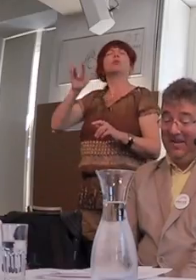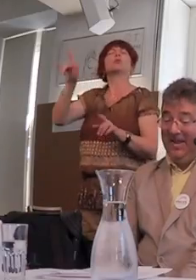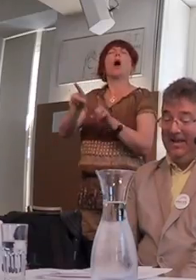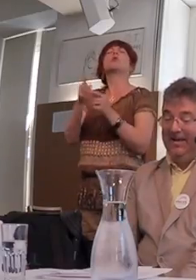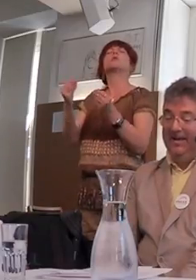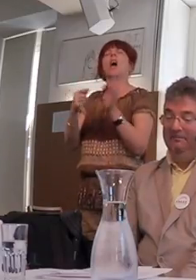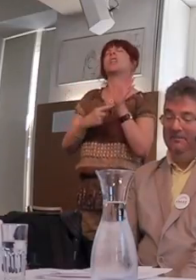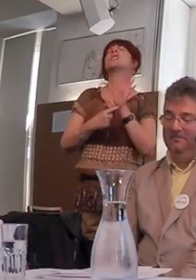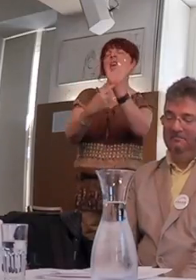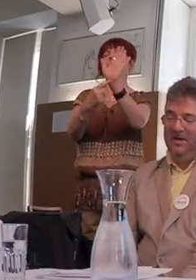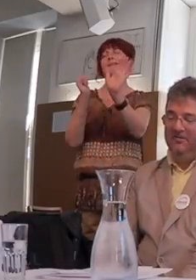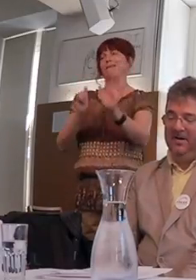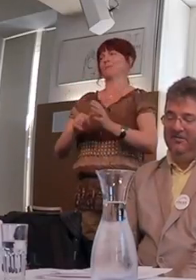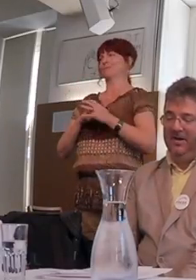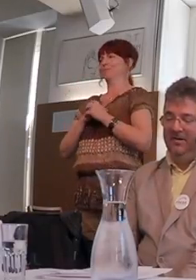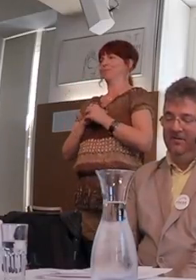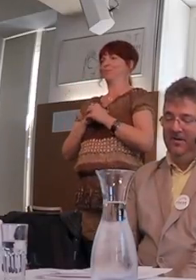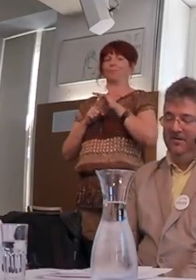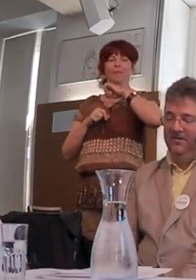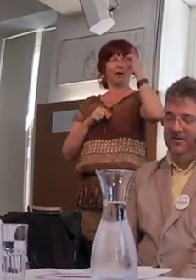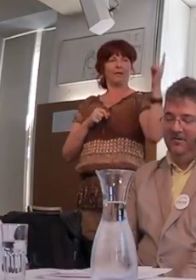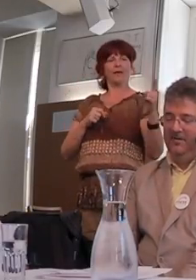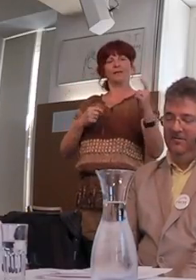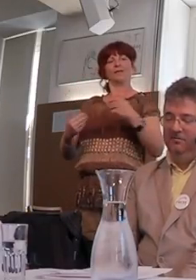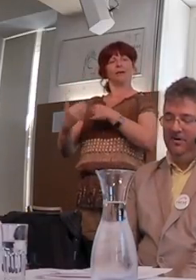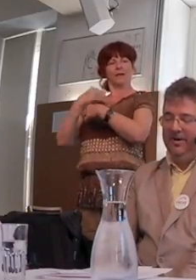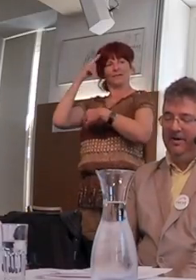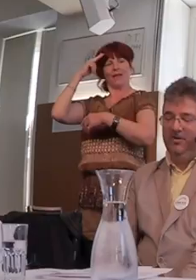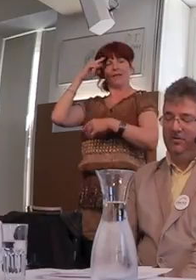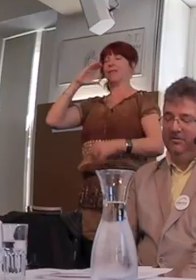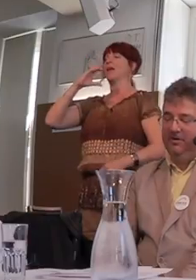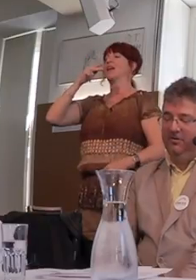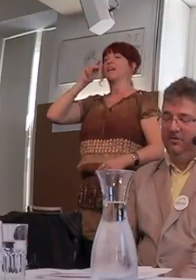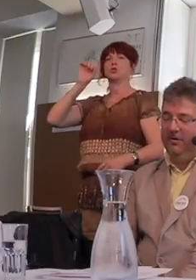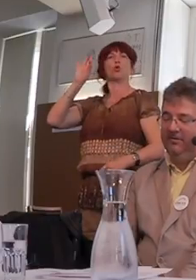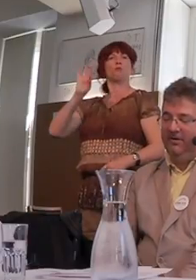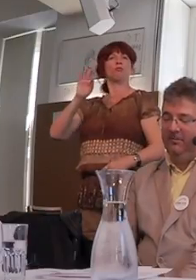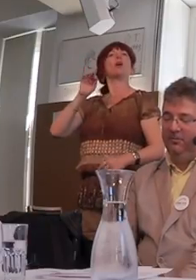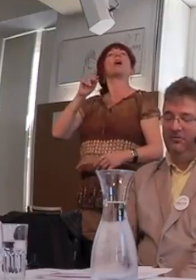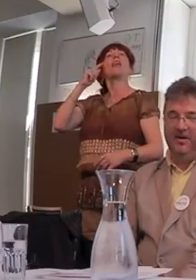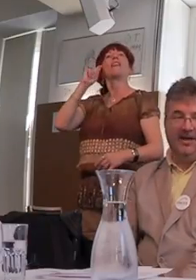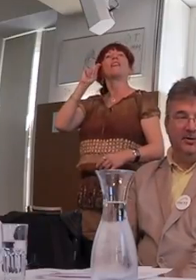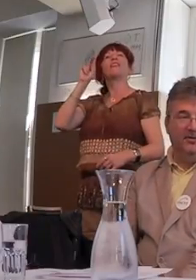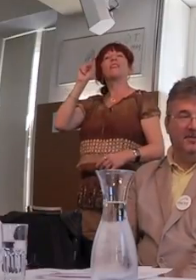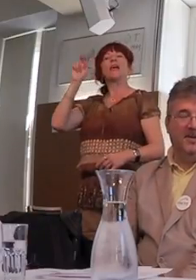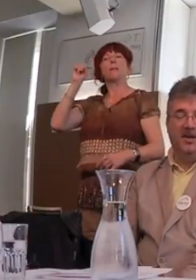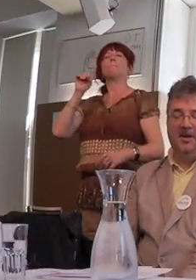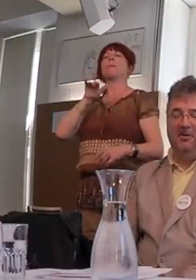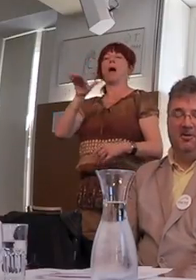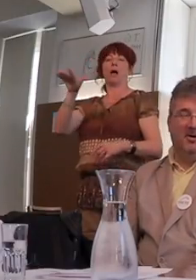Danke. Mein nächster Gast, den kennen Sie, Christoph Dirnbacher, Chefredakteur Ö1 Campus